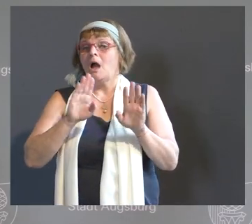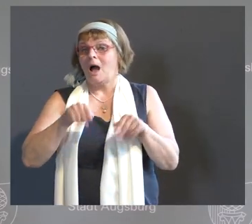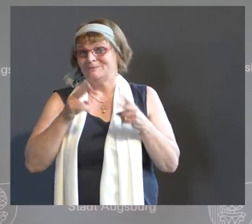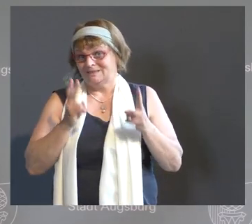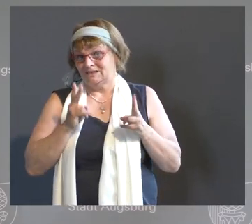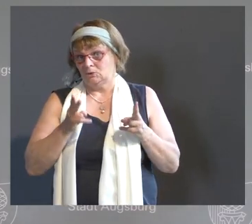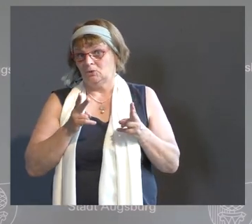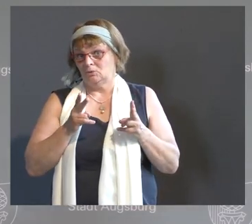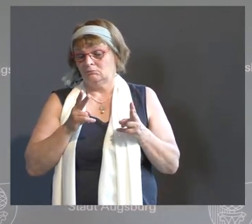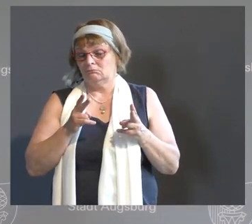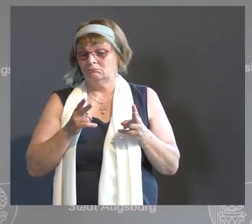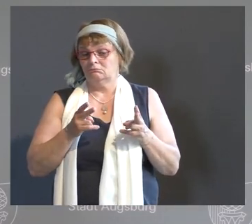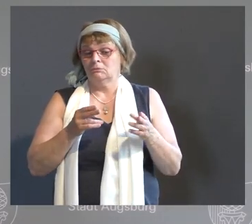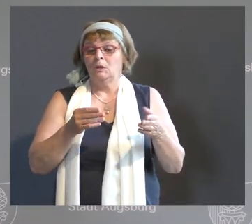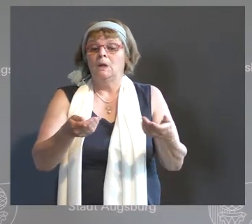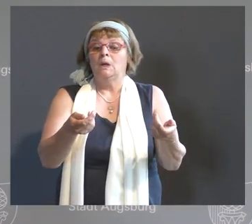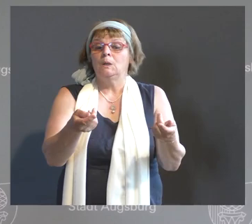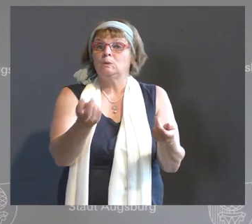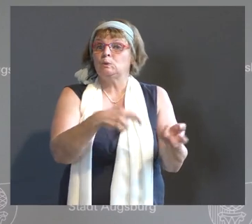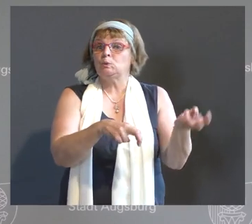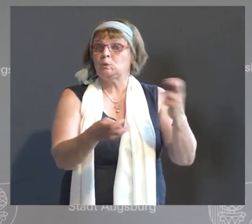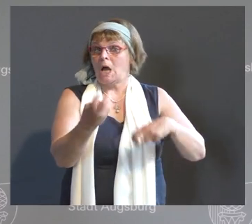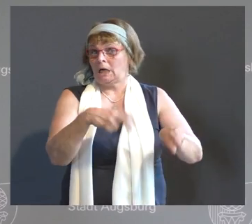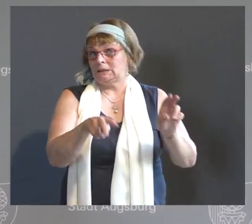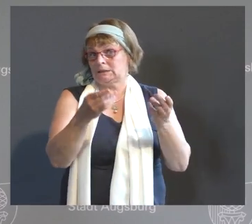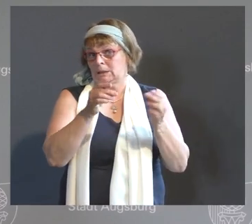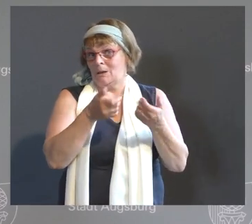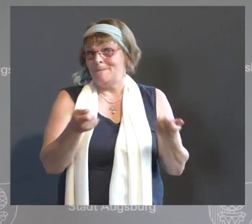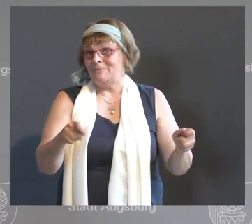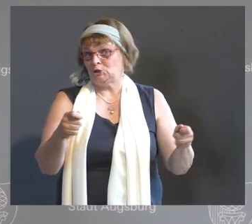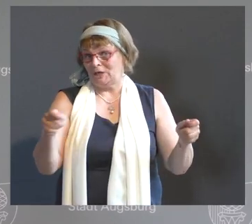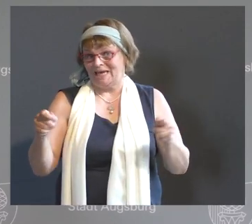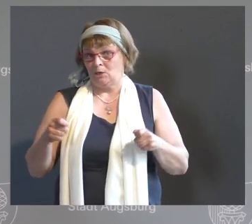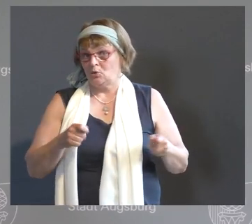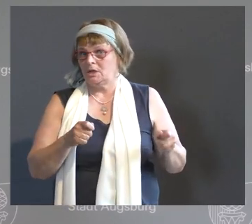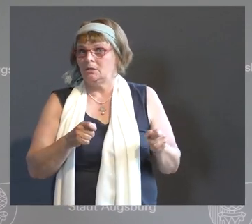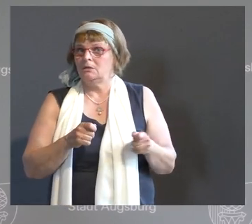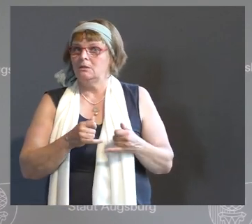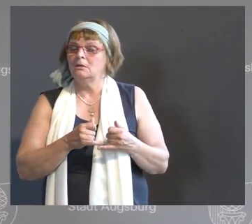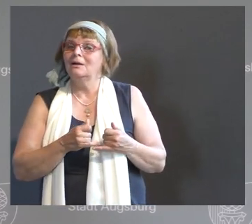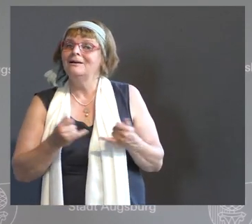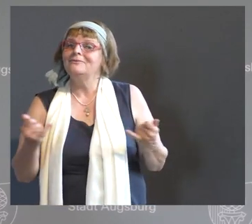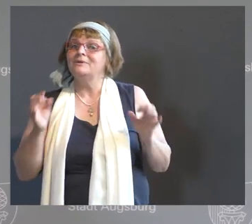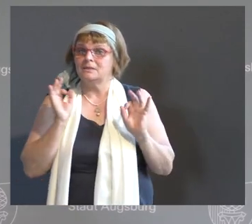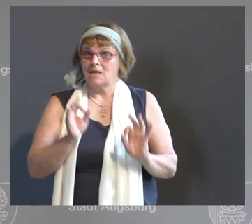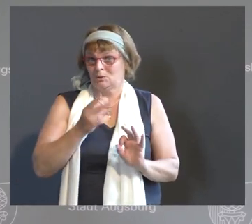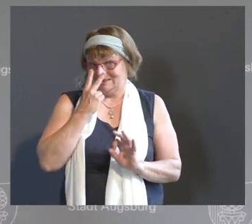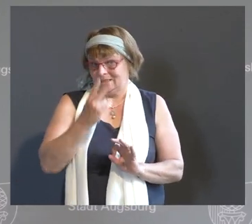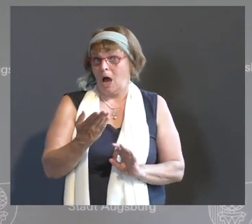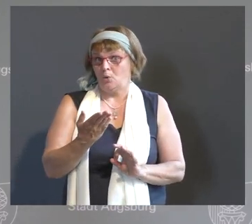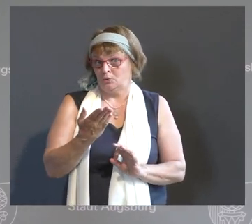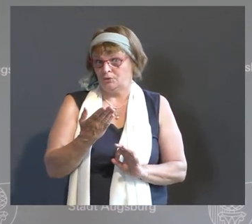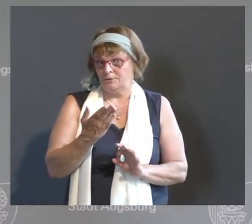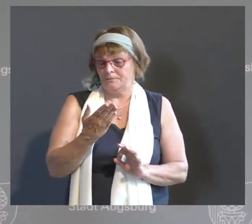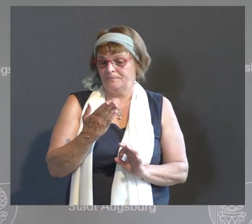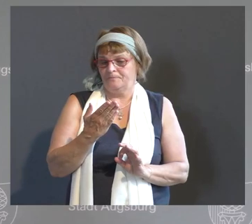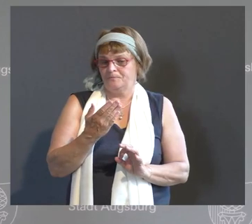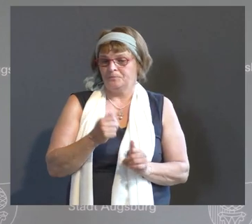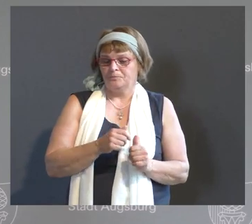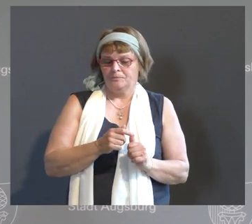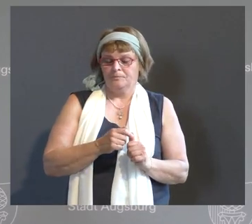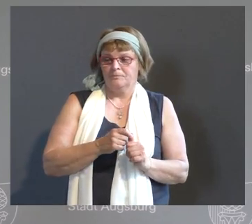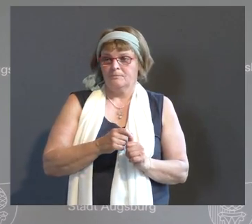nur mit Zugangsbeschränkungen arbeiten. Wie muss man sich das vorstellen? Der Herkulesbrunnen ist letzten Endes von vier Seiten, nämlich von